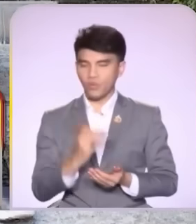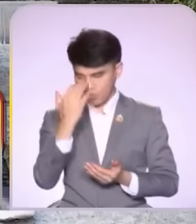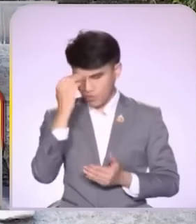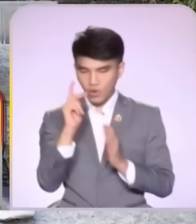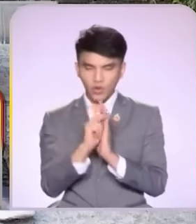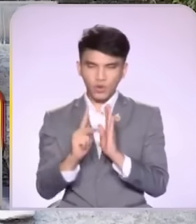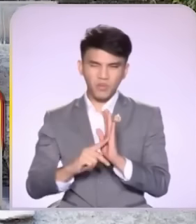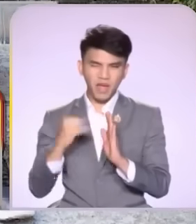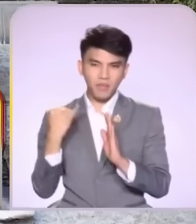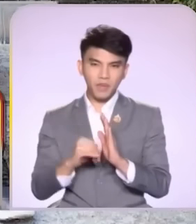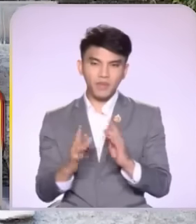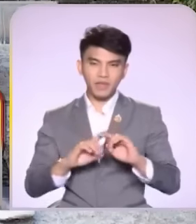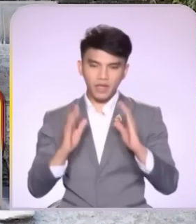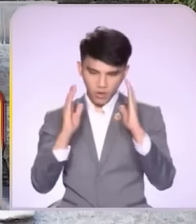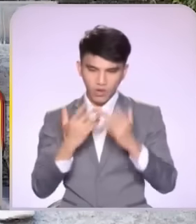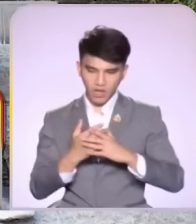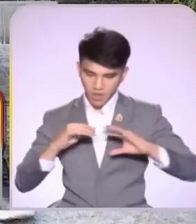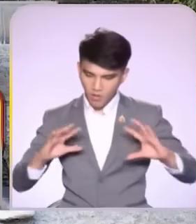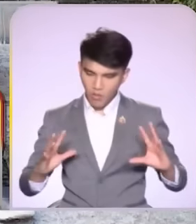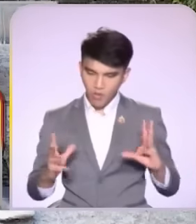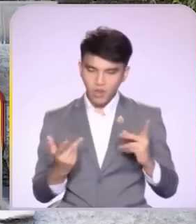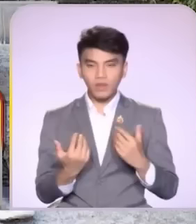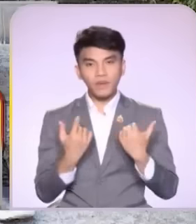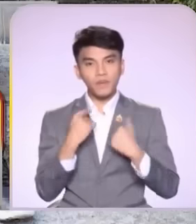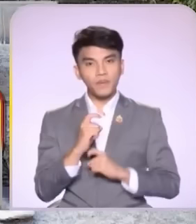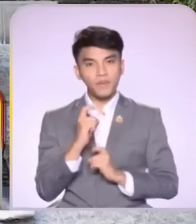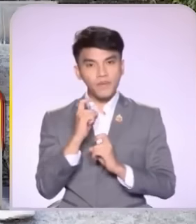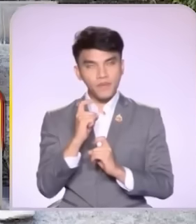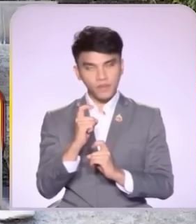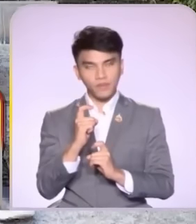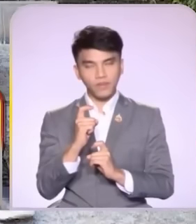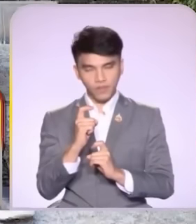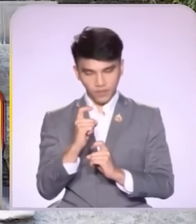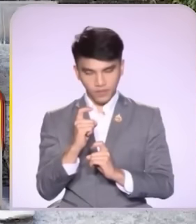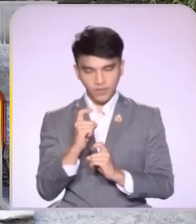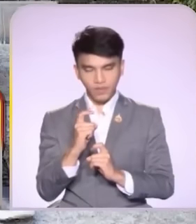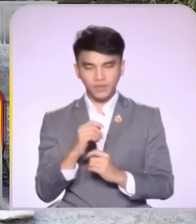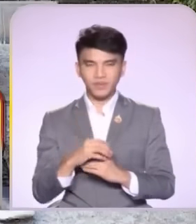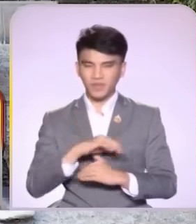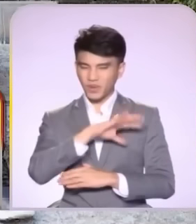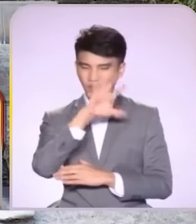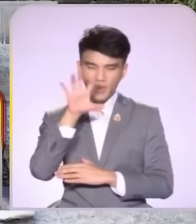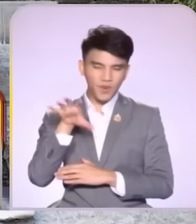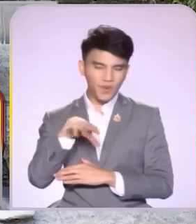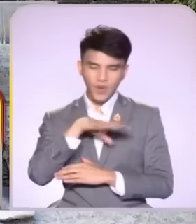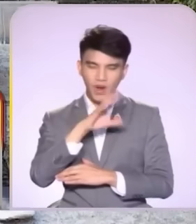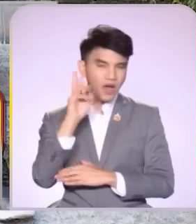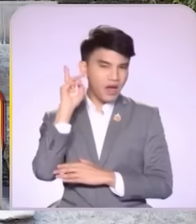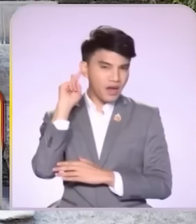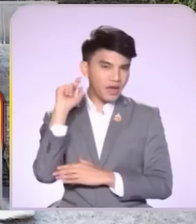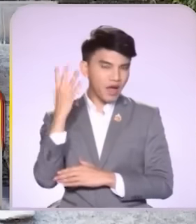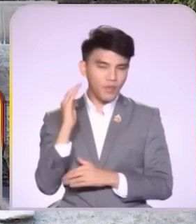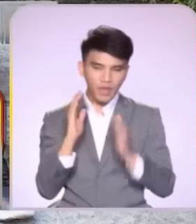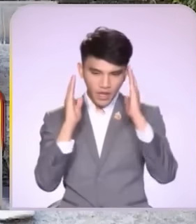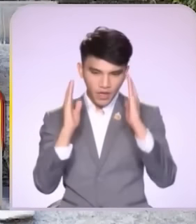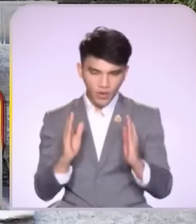ดกฎหมายอะไรเลยแต่กลับมีคนสูญเสียมากมายอันตรายมากกว่าธุรกิจ18มงกุฎที่ไม่มีสื่อหรือหน่ว